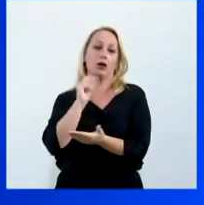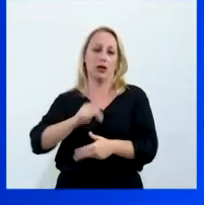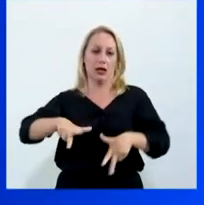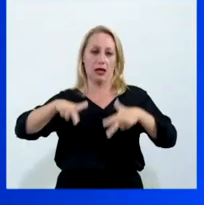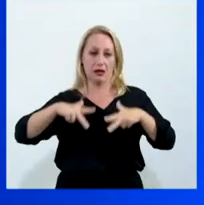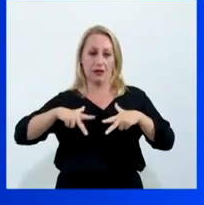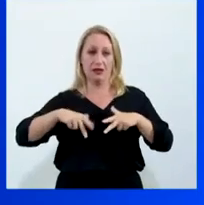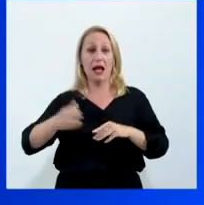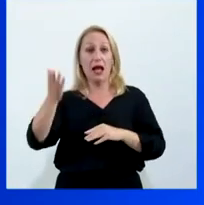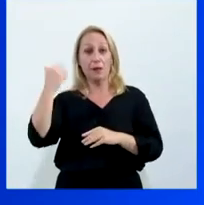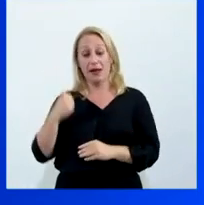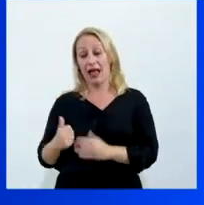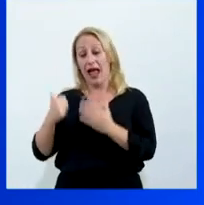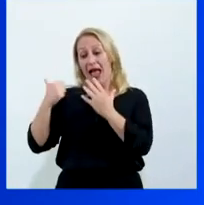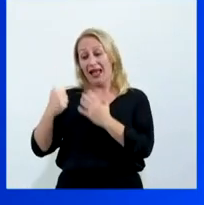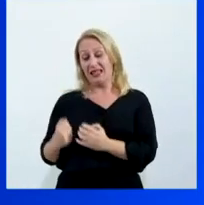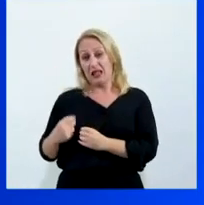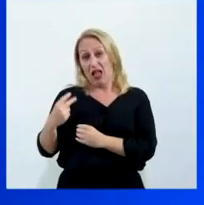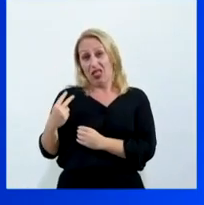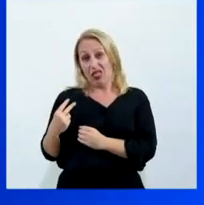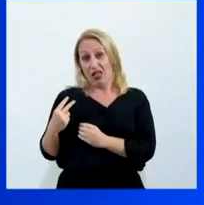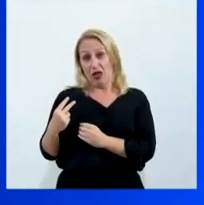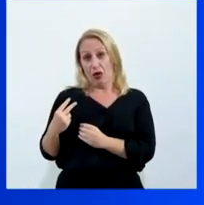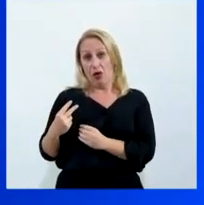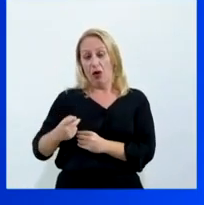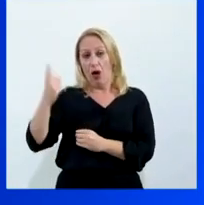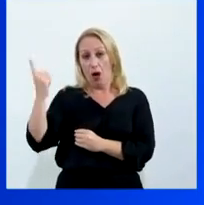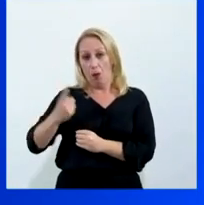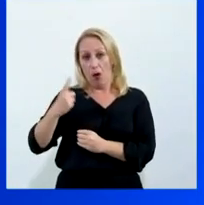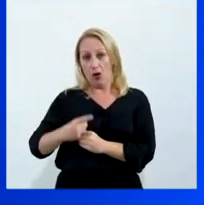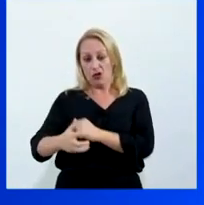ήταν 62%, άρα τουλάχιστον κινούμαστε σε σωστή κατεύθυνση,